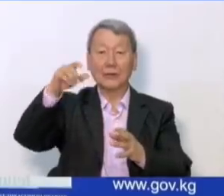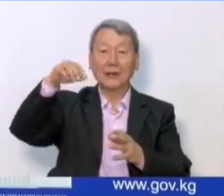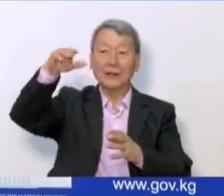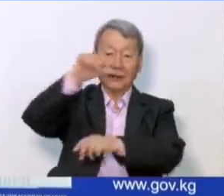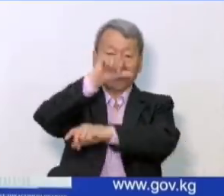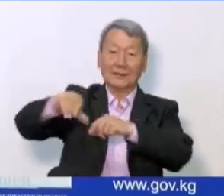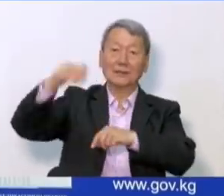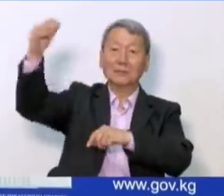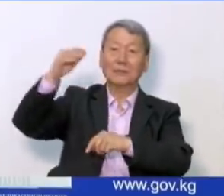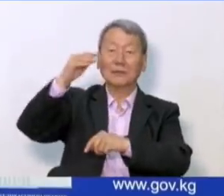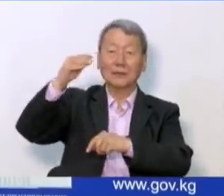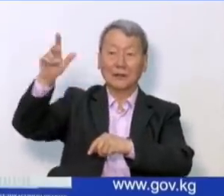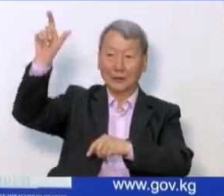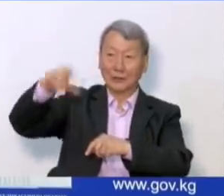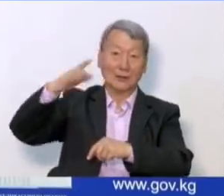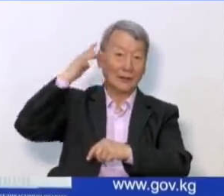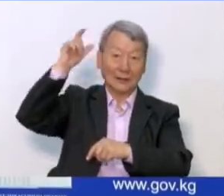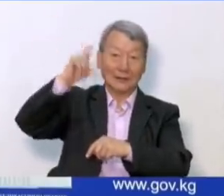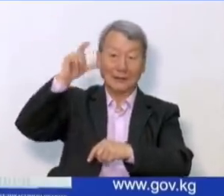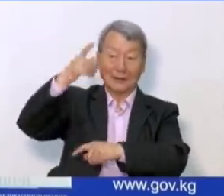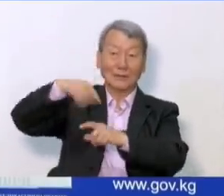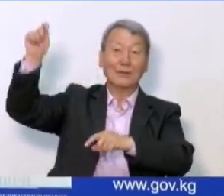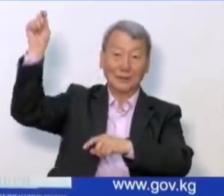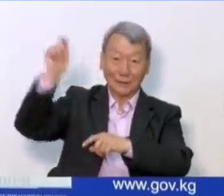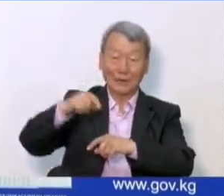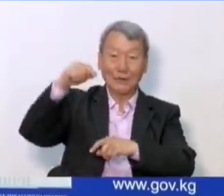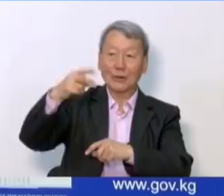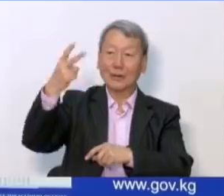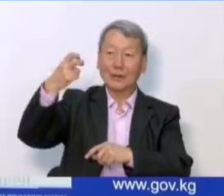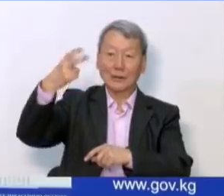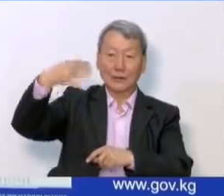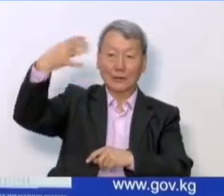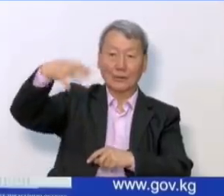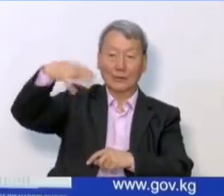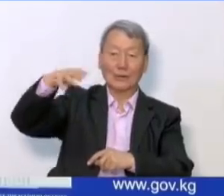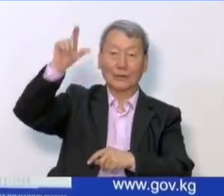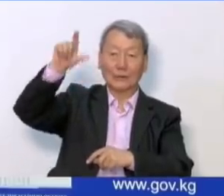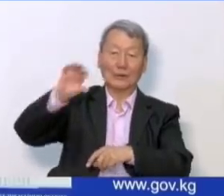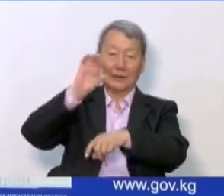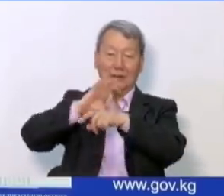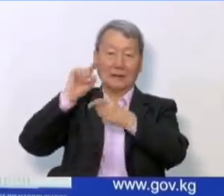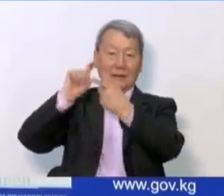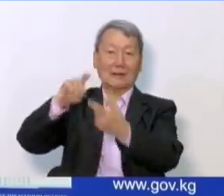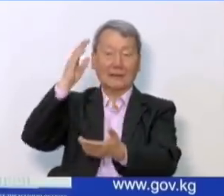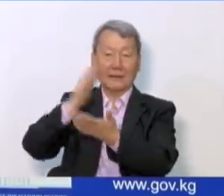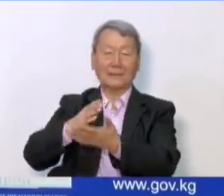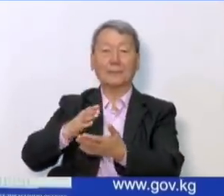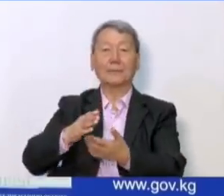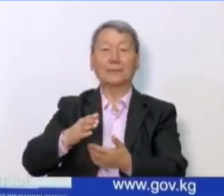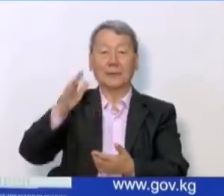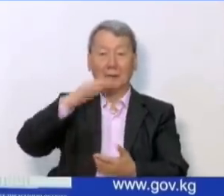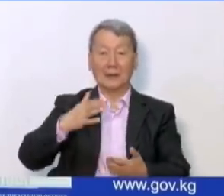башка мамлекеттерден келген биздин мекендештердин арасынан 240 учуру катталып,